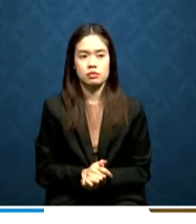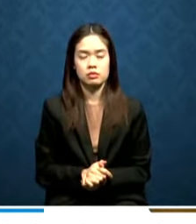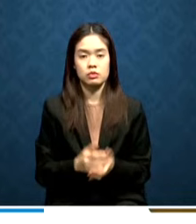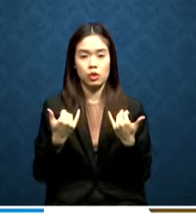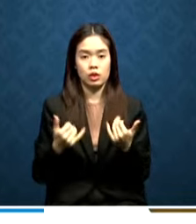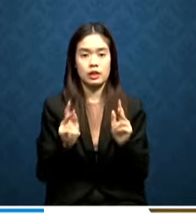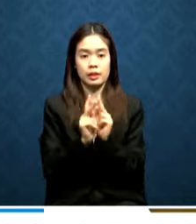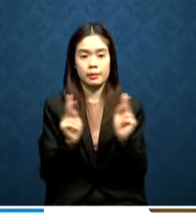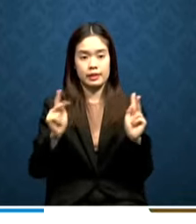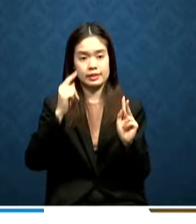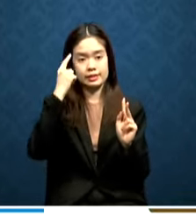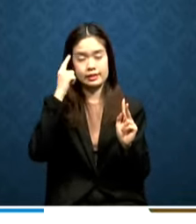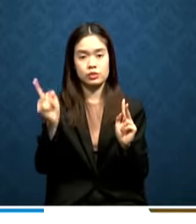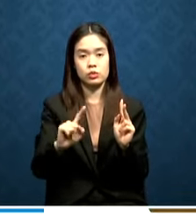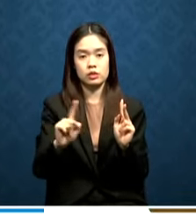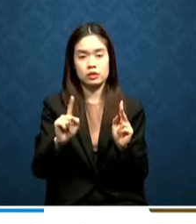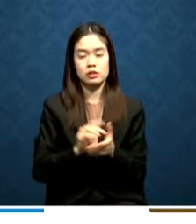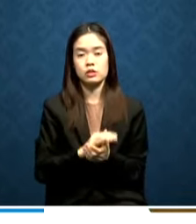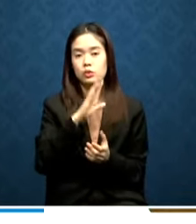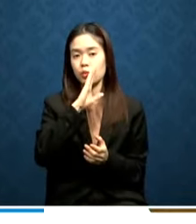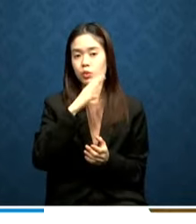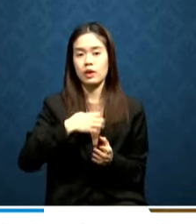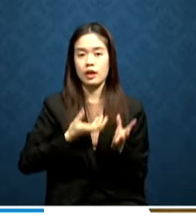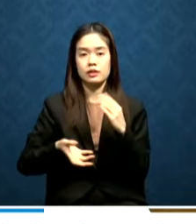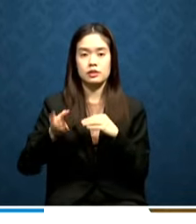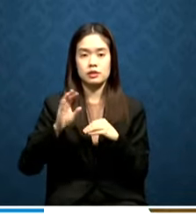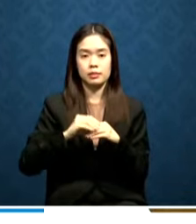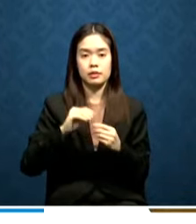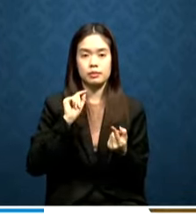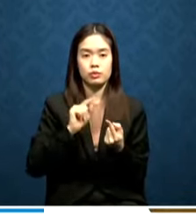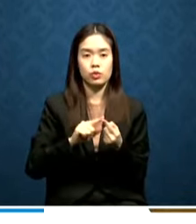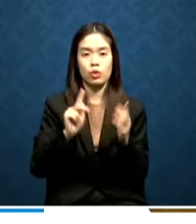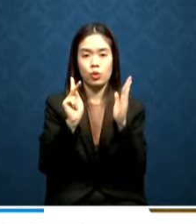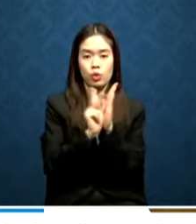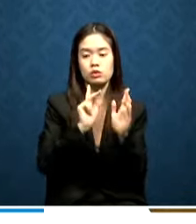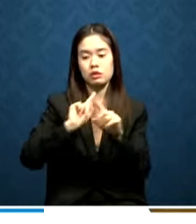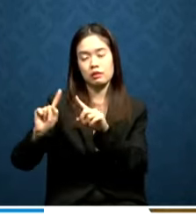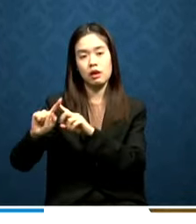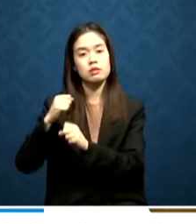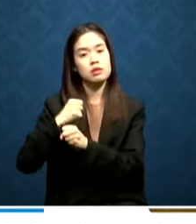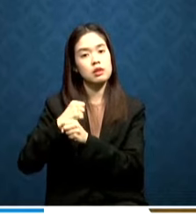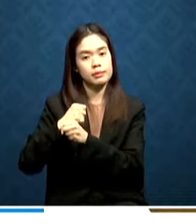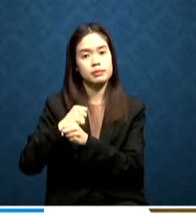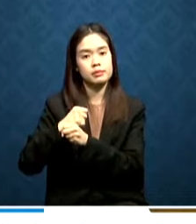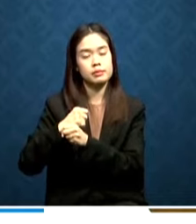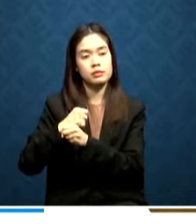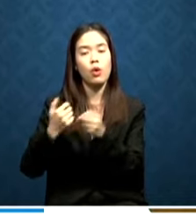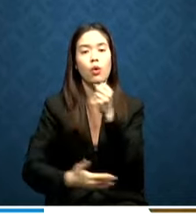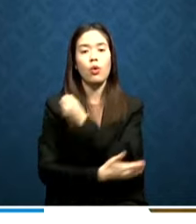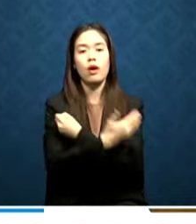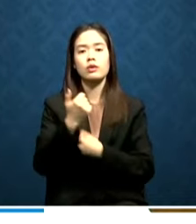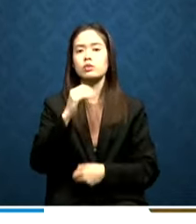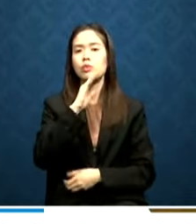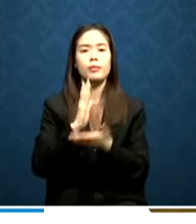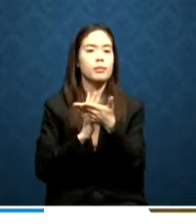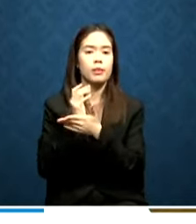คณะกรรมการมีความเห็นว่าไอ้การที่ไปเพิ่มเป็นดับเบิลมาจอริตี้มาเนี่ยจะเป็นข้อจำกัดเป็นอย่างมากทีนี้โอกาสถ้า